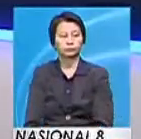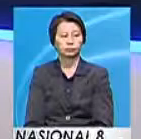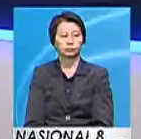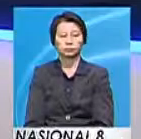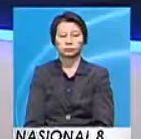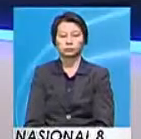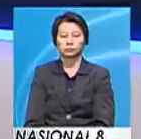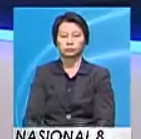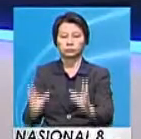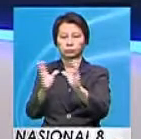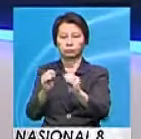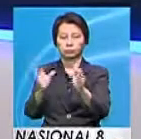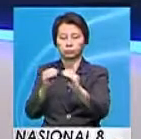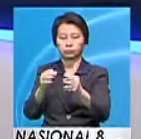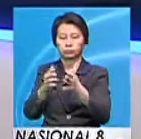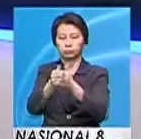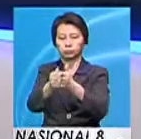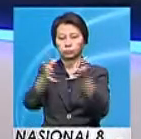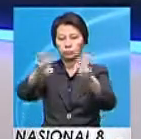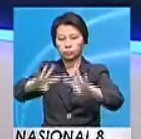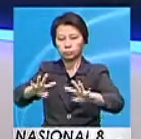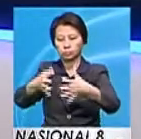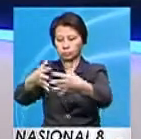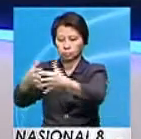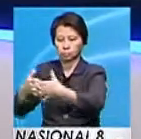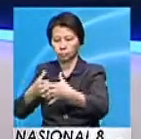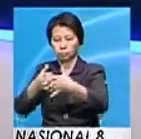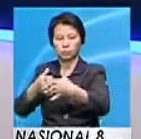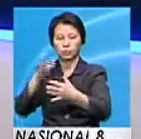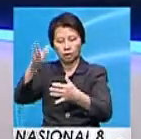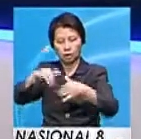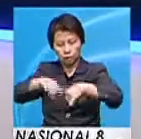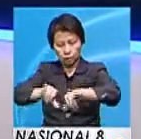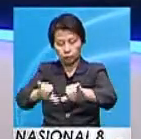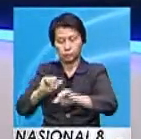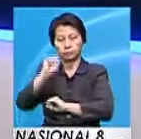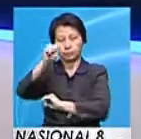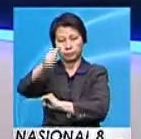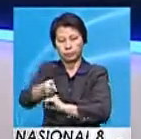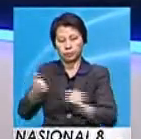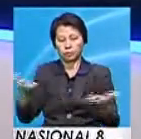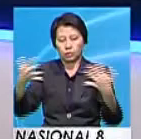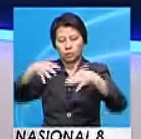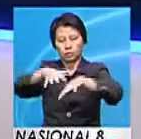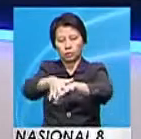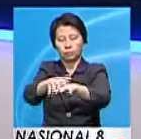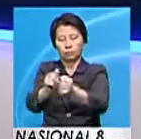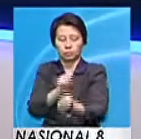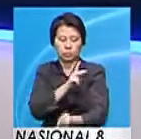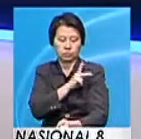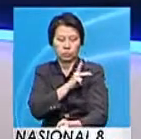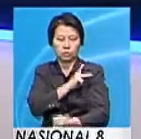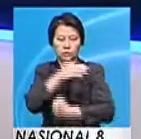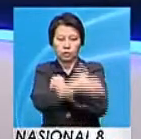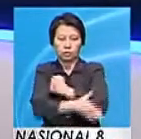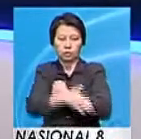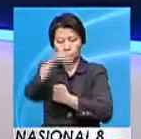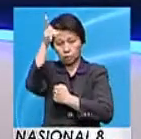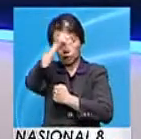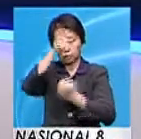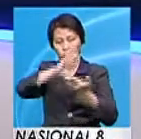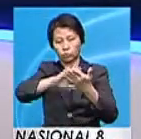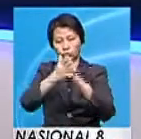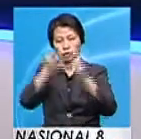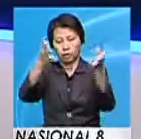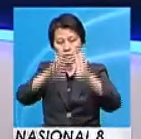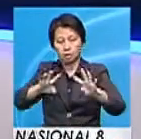Sementara itu, sidang kemuncak pemimpin ASEAN Amerika Syarikat di Sunnylands yang akan diteruskan esok menghimpun kesemua ketua negara dan kerajaan komuniti